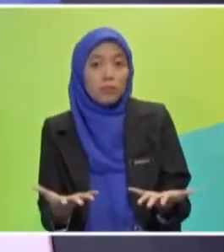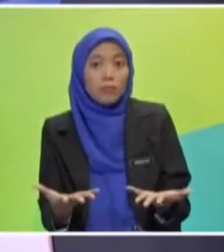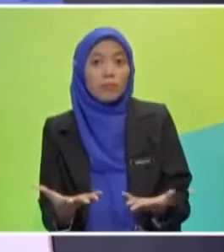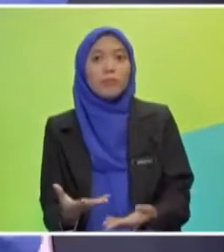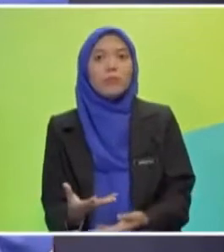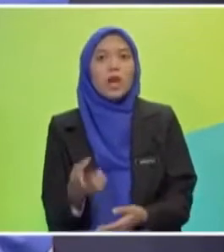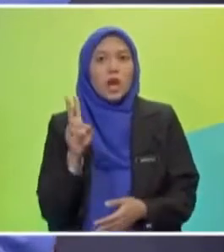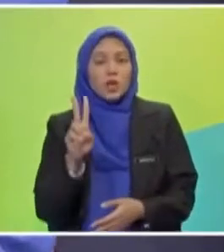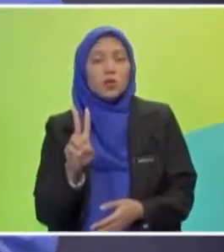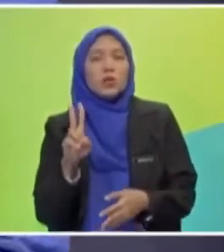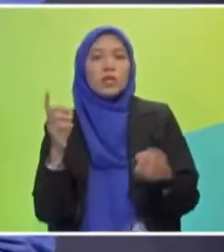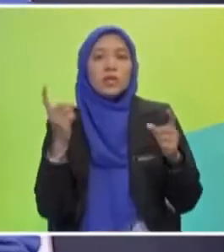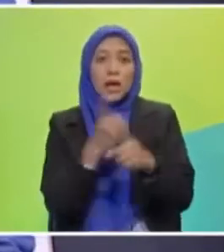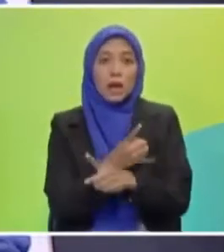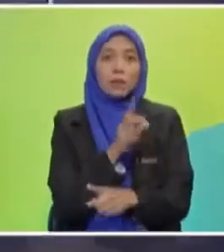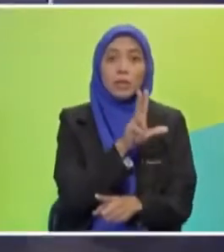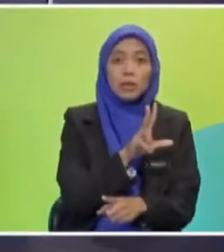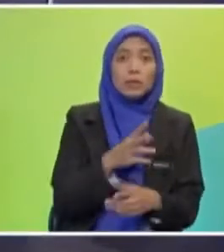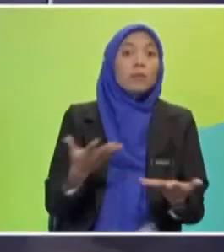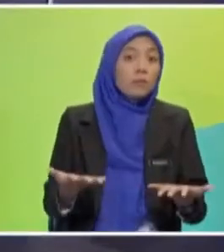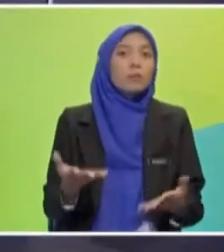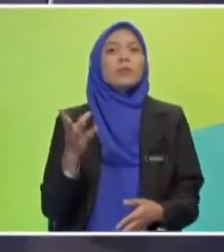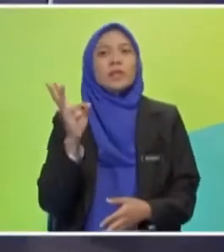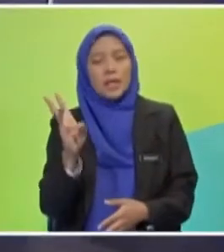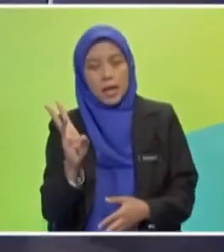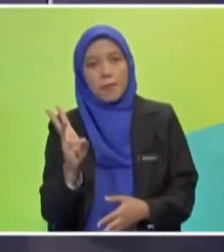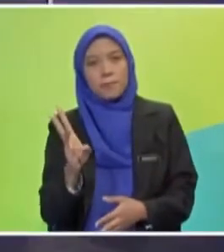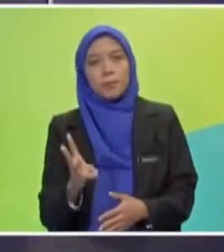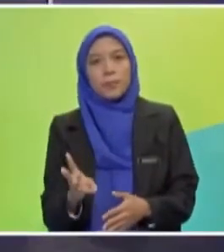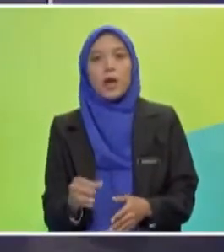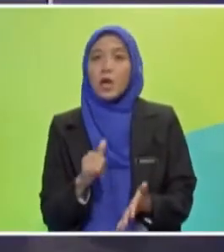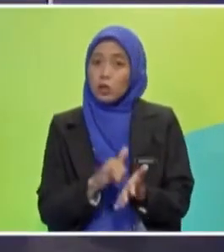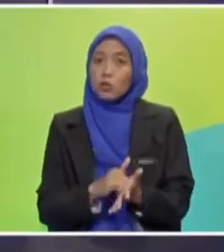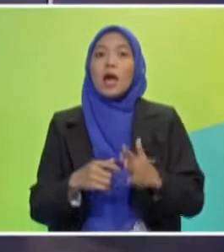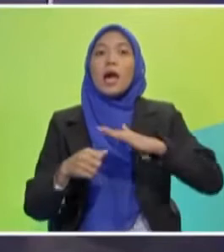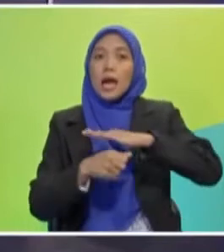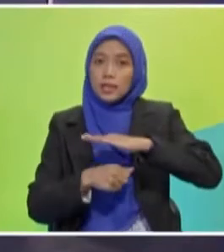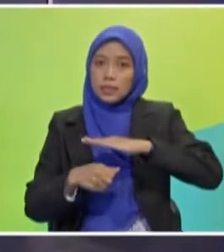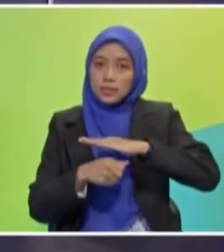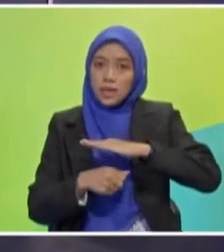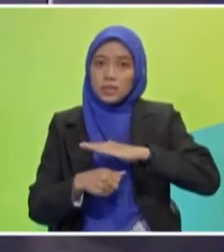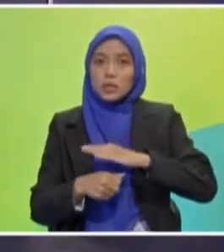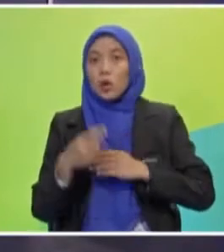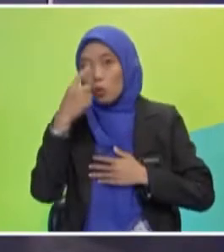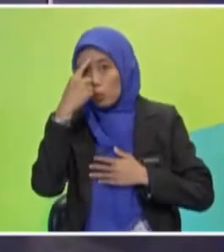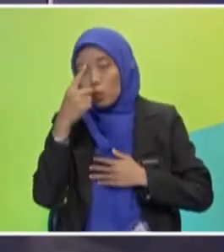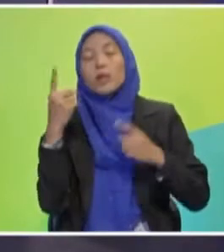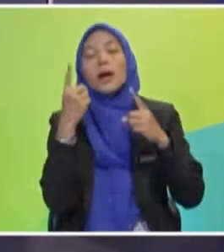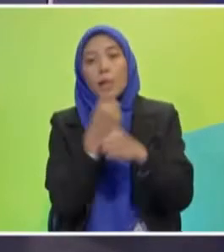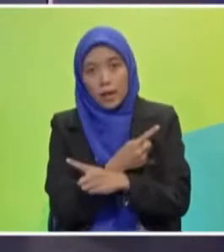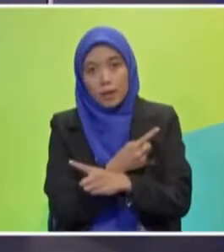3 sama dengan 6. Jadi itu adalah asas untuk proses darab kita, iaitu